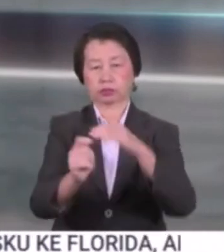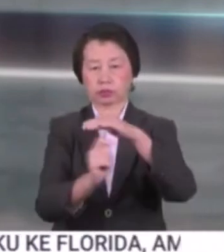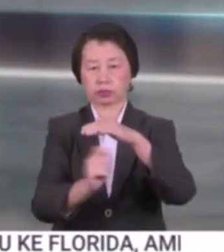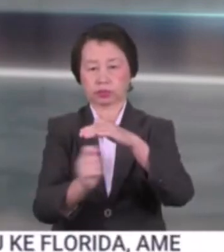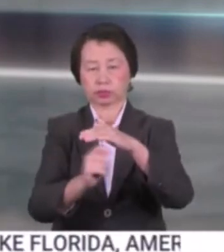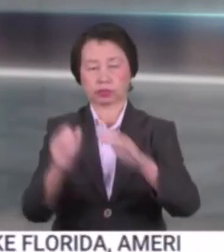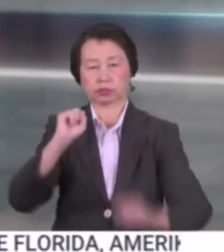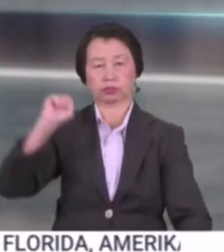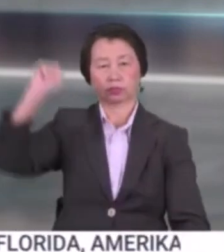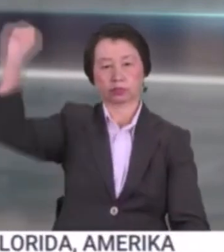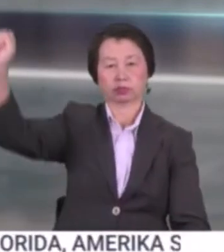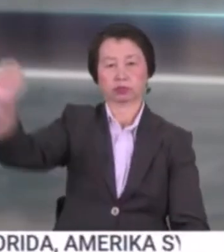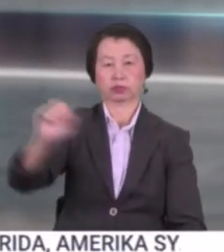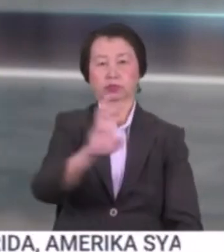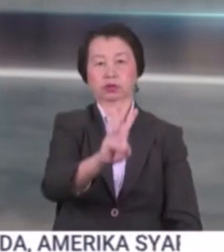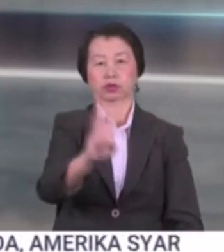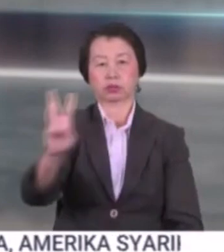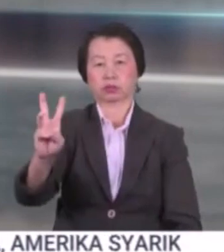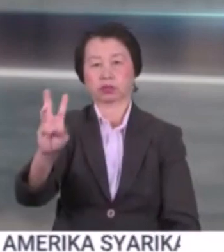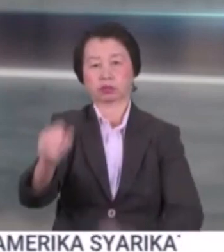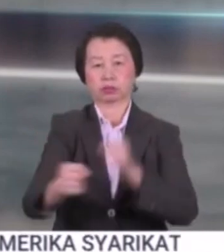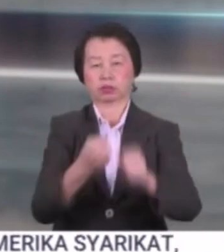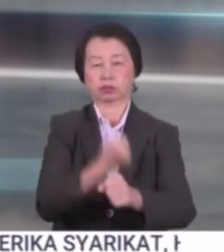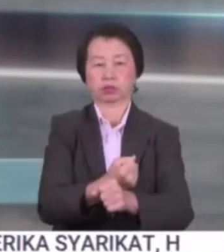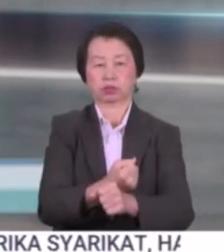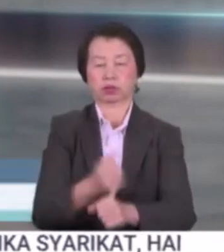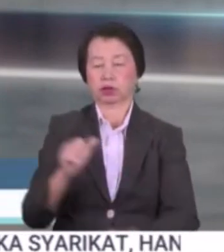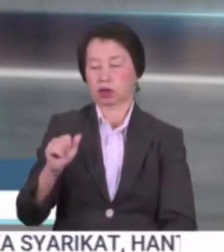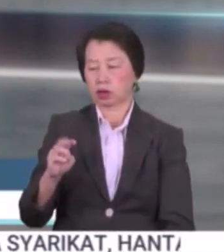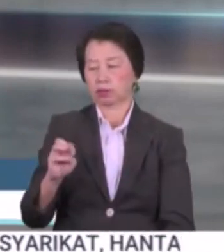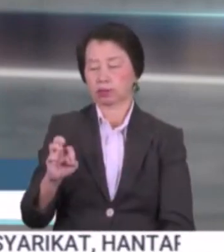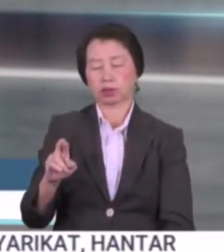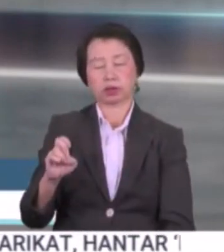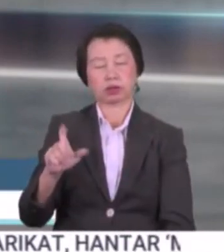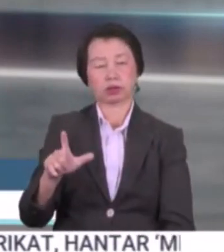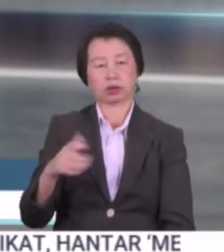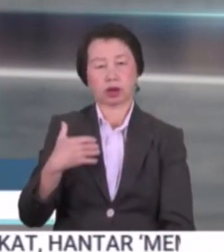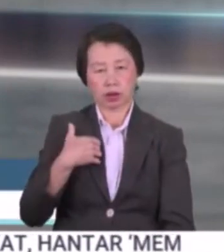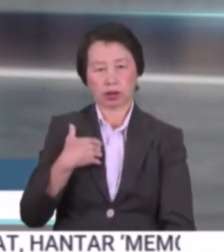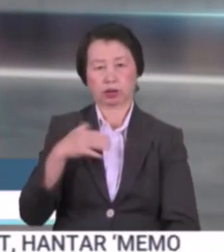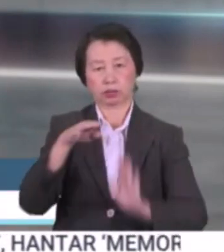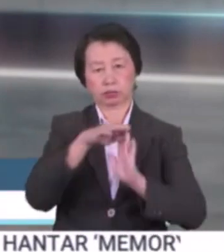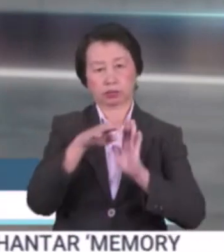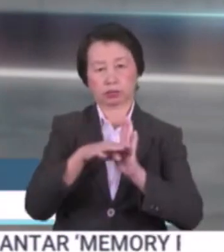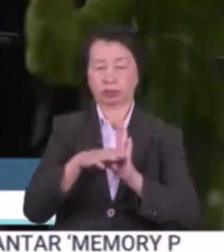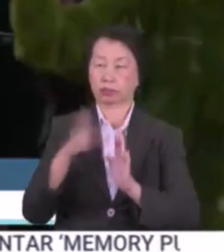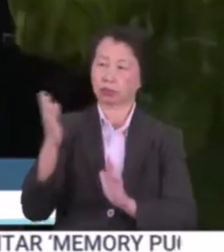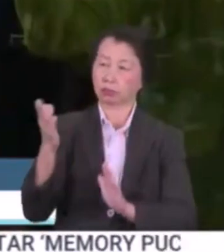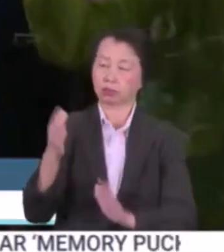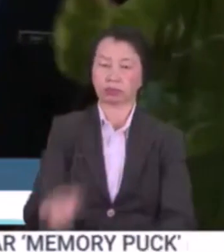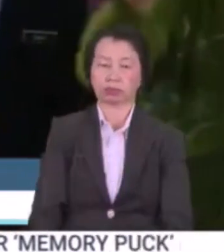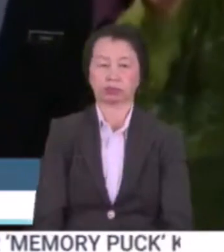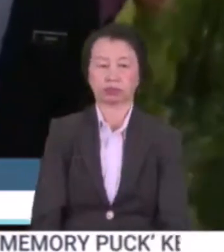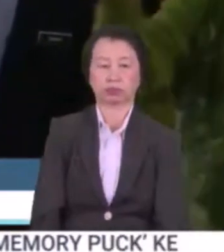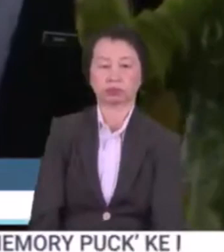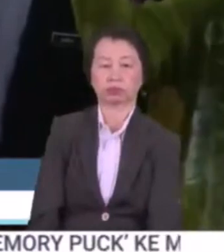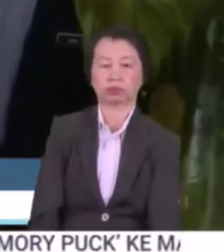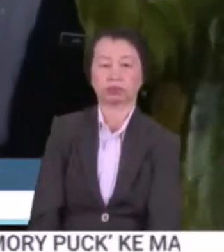berteraskan kemerdekaan ke-66 tahun. Amirul Hafiz Rosli ada perinciannya.